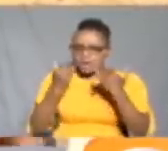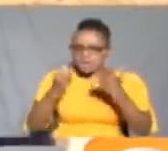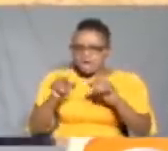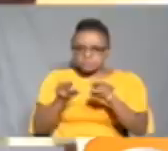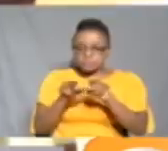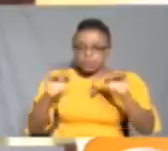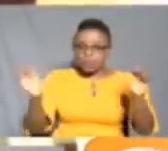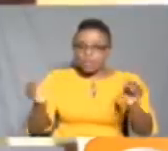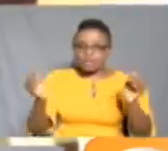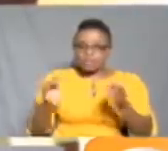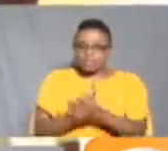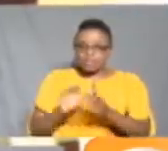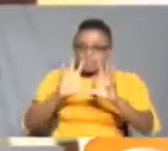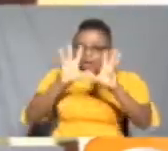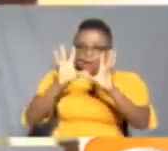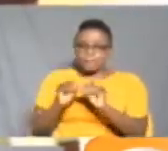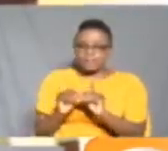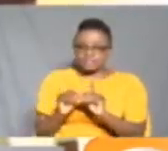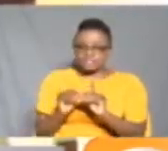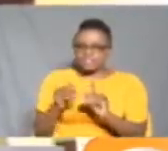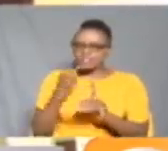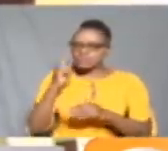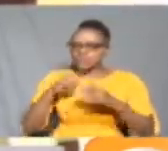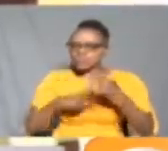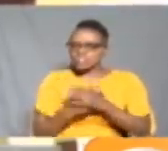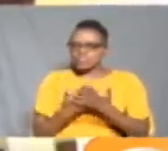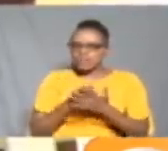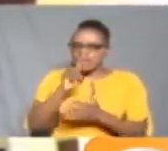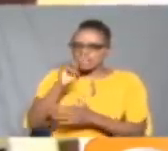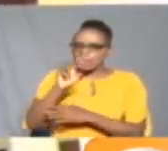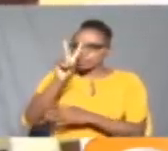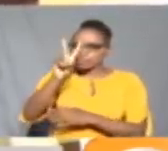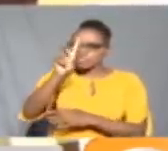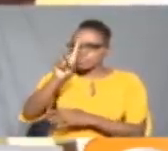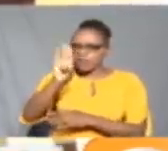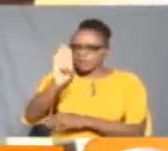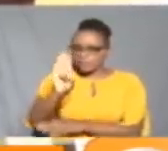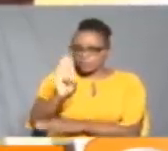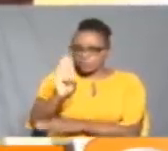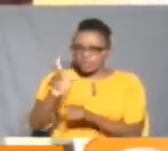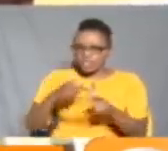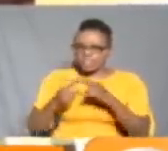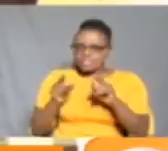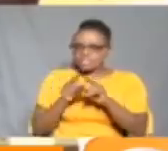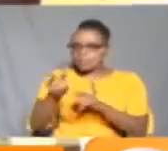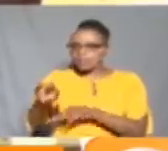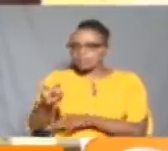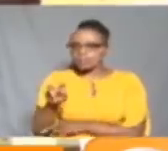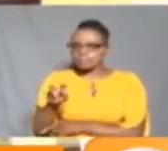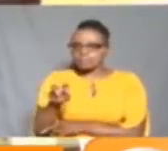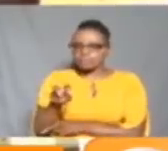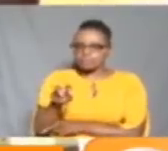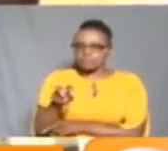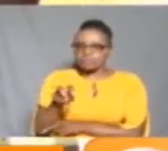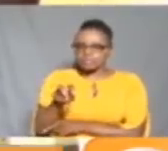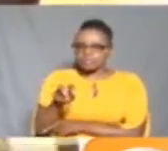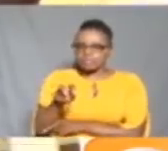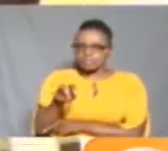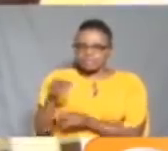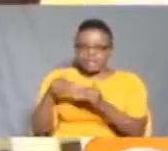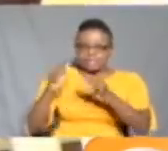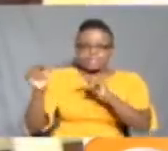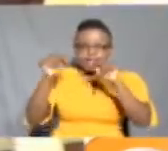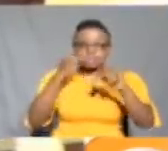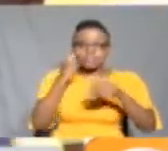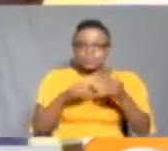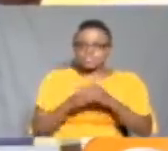hivyo, welfare. Budget ya maji, mnaambiwa inakuja ndam bilioni 21. Inaenda inaibiwa. A leader comes and